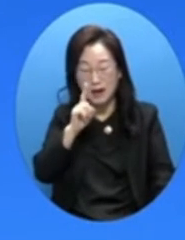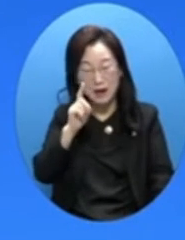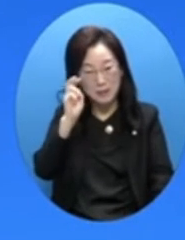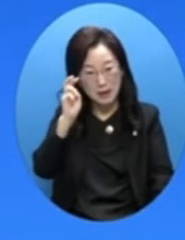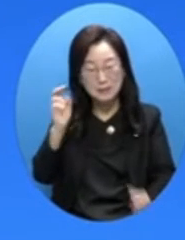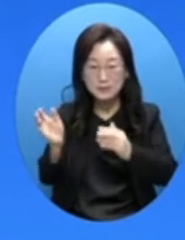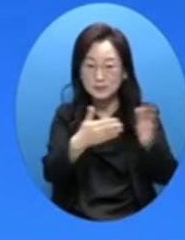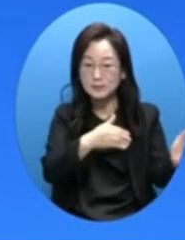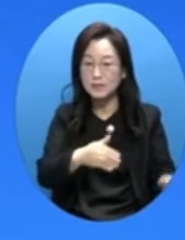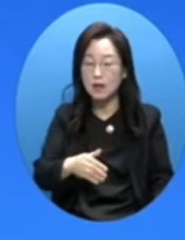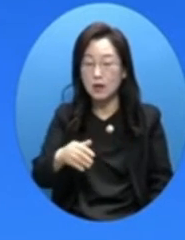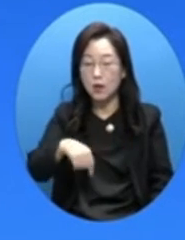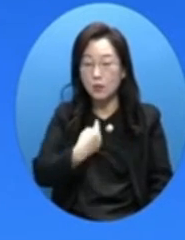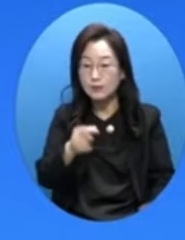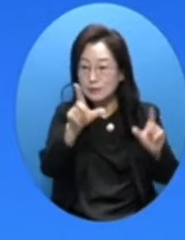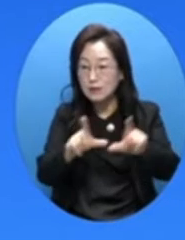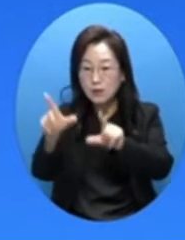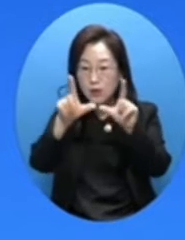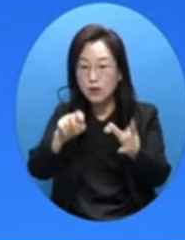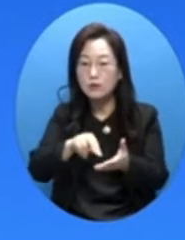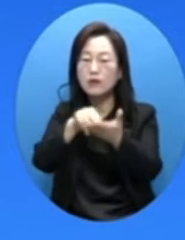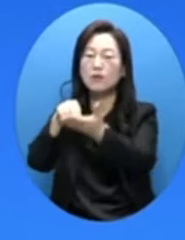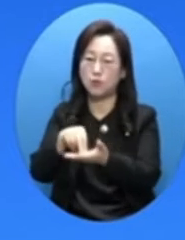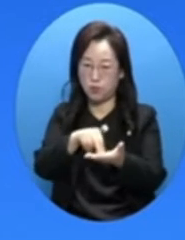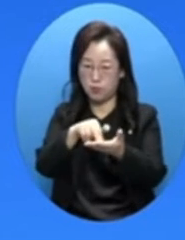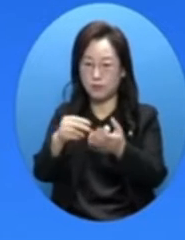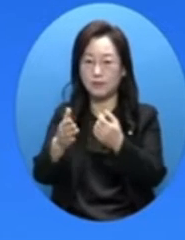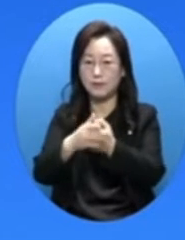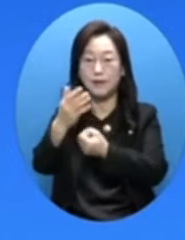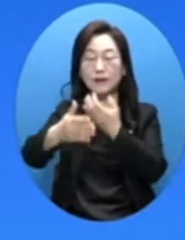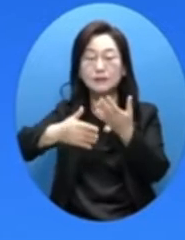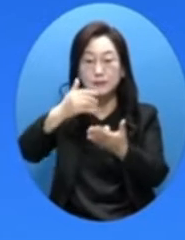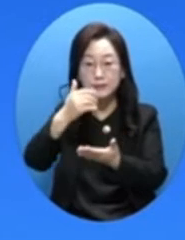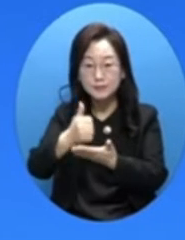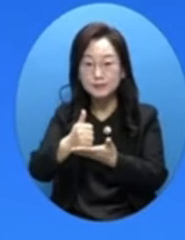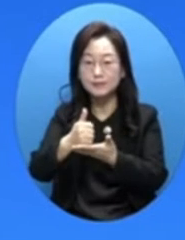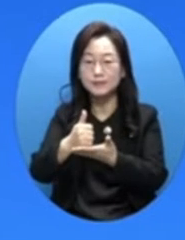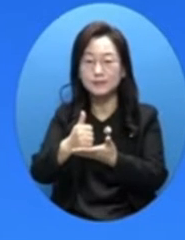살면 외로운 존재입니다. 그래서 하나님께서